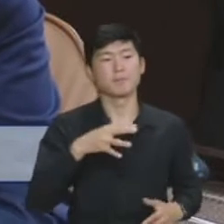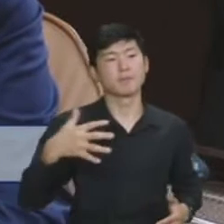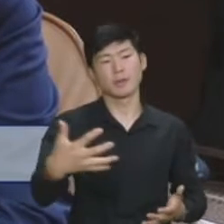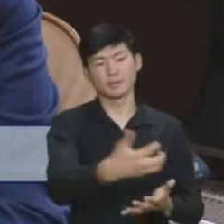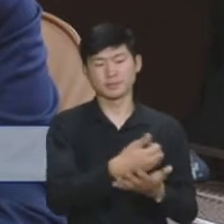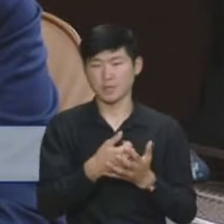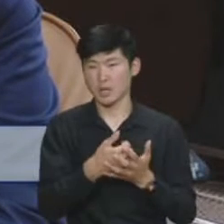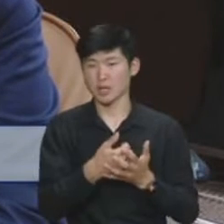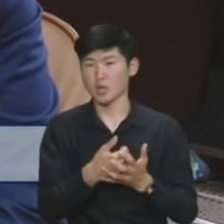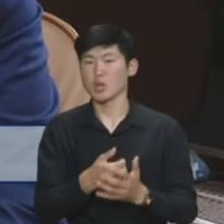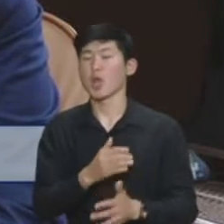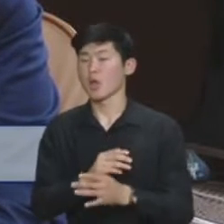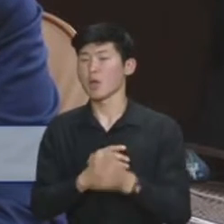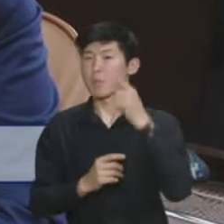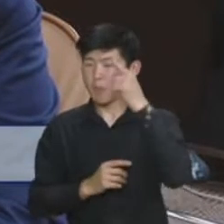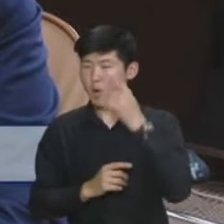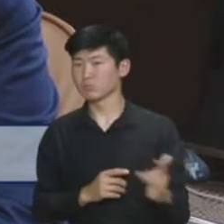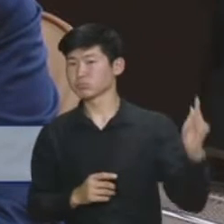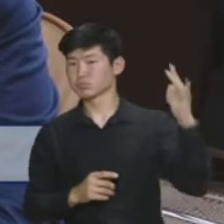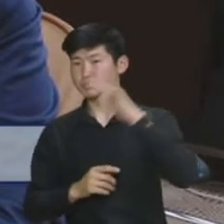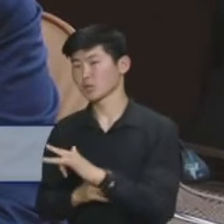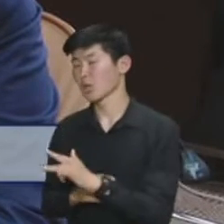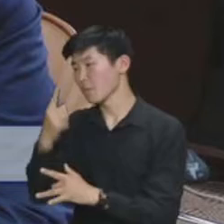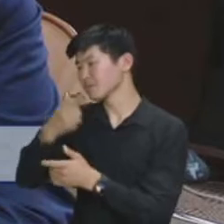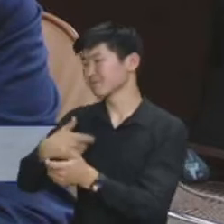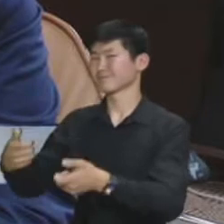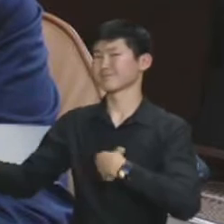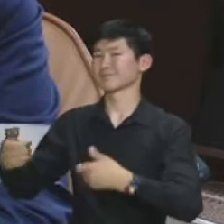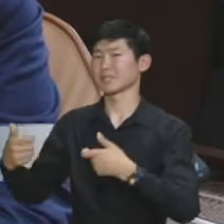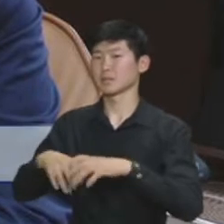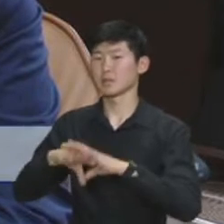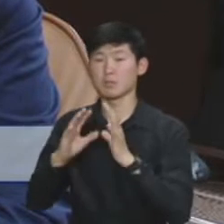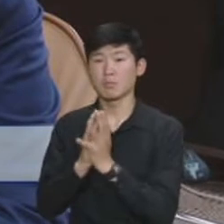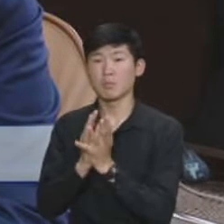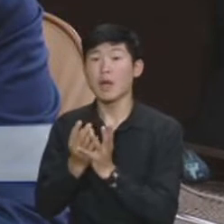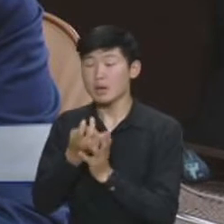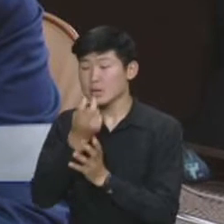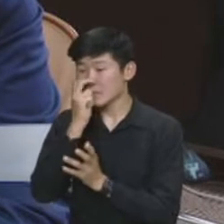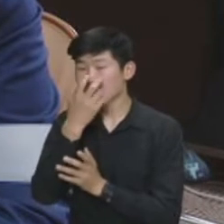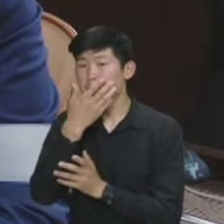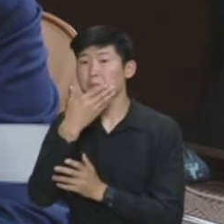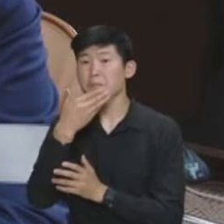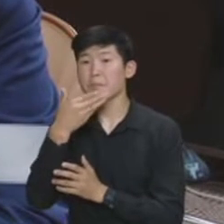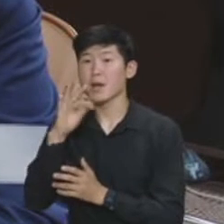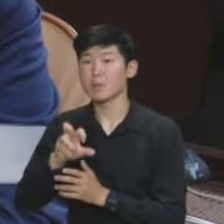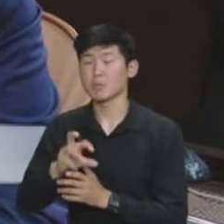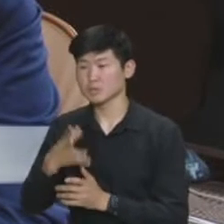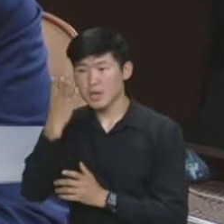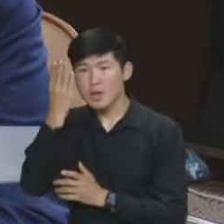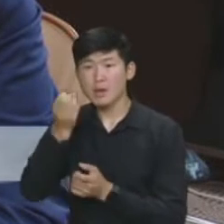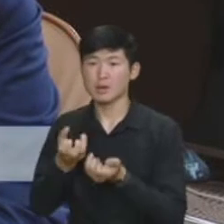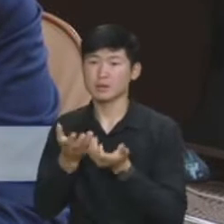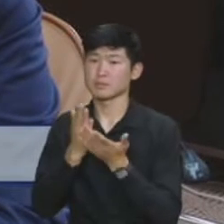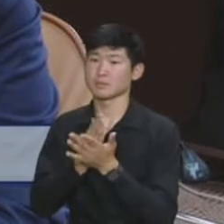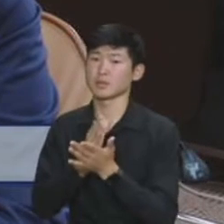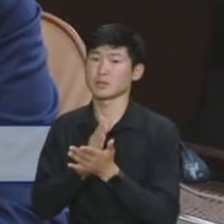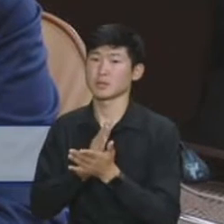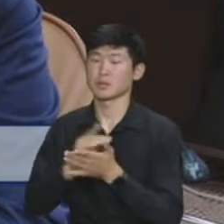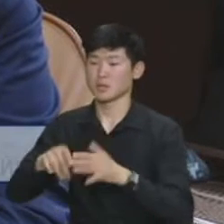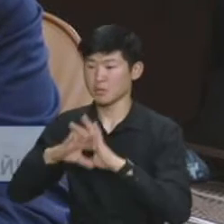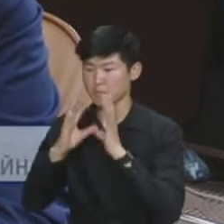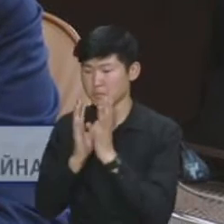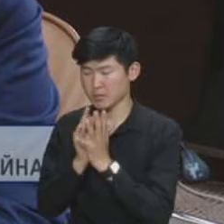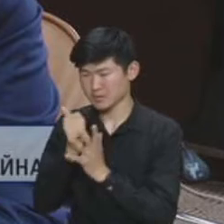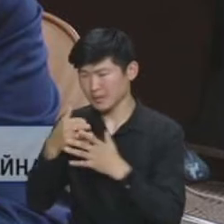манай Монгол улс иргэдэд зараад байна л да. Эн чинь бол бас юм нэ гэдэг хяналт байхгүй юм болохоор бас эрсдэл үүсгэж байгаа юм. Тэгэхээр